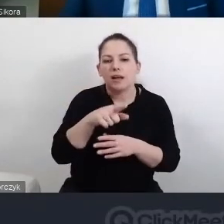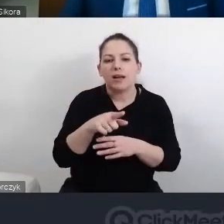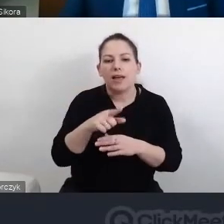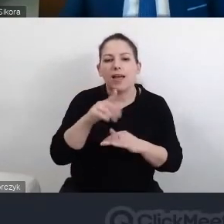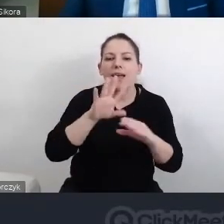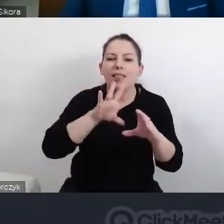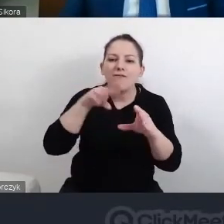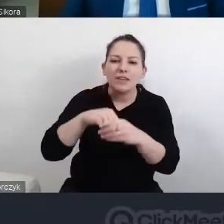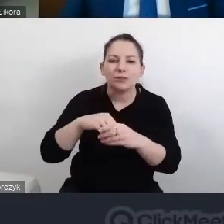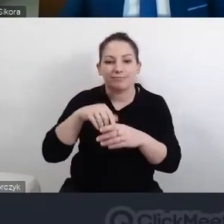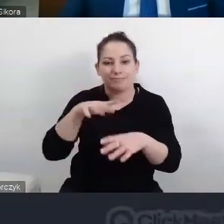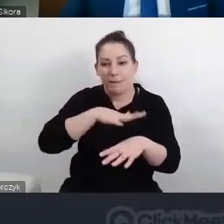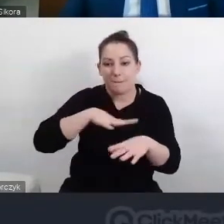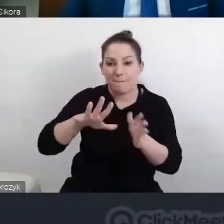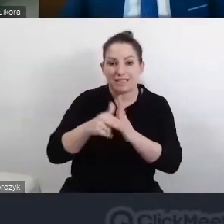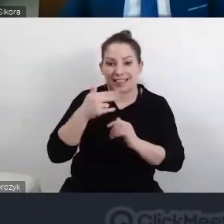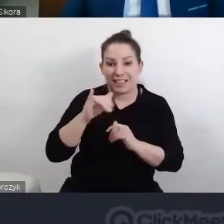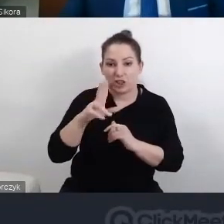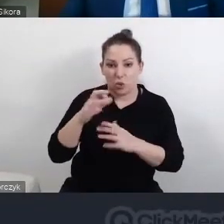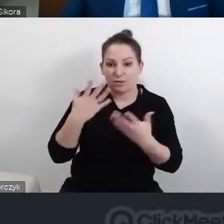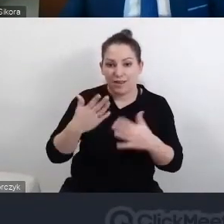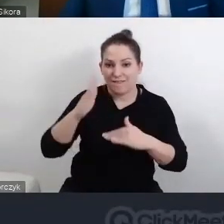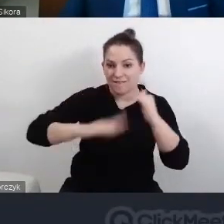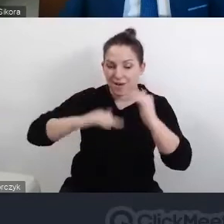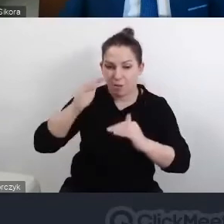by chcieli na terenie miasta Nisko wybudować